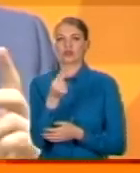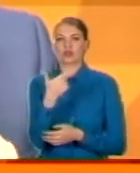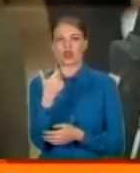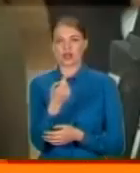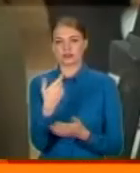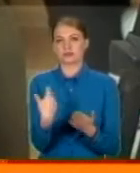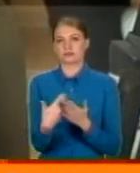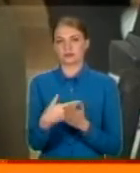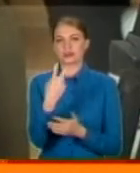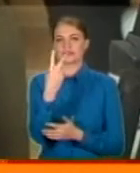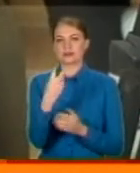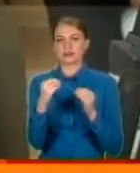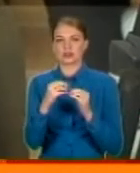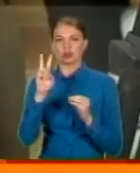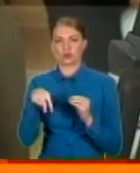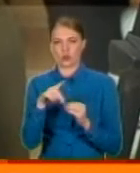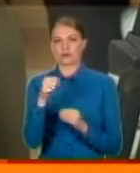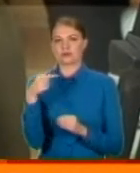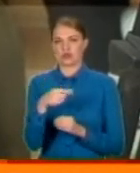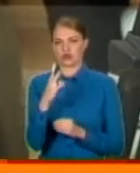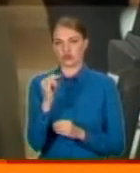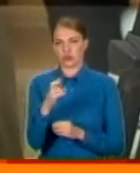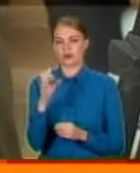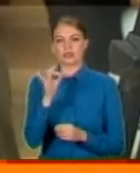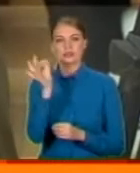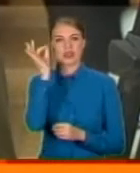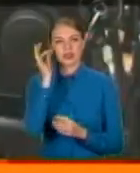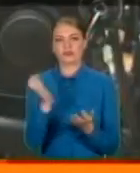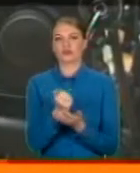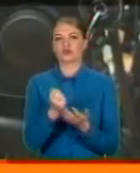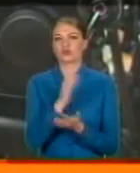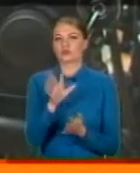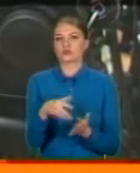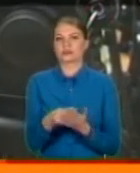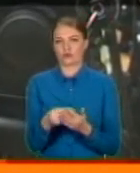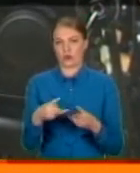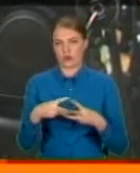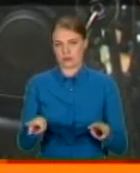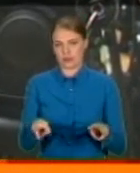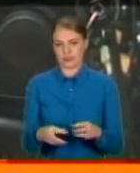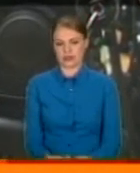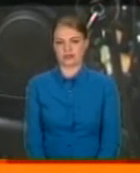газу близько 210 доларів за 1000 кубометрів і згадав здобутки свого міністерства.